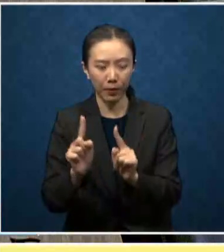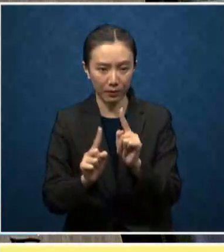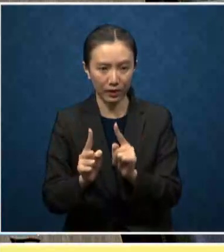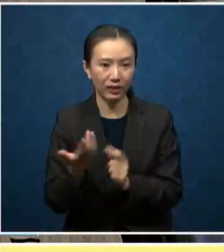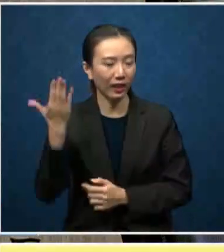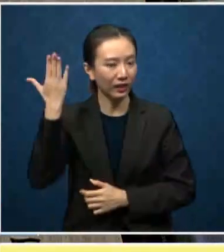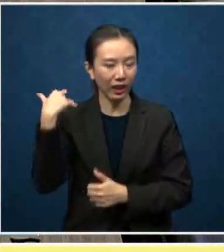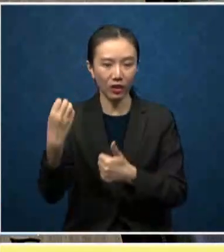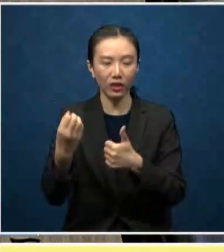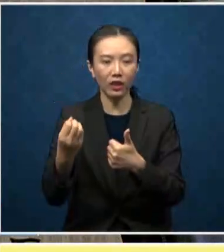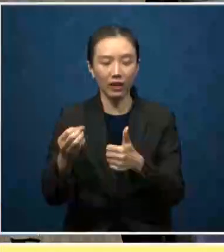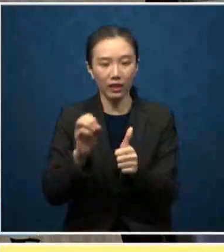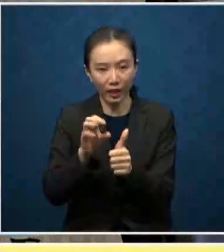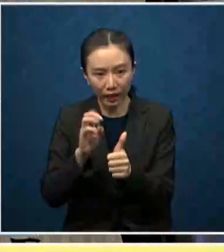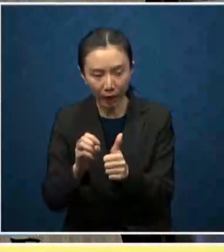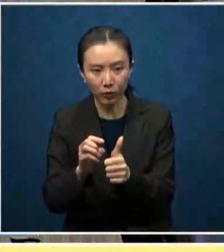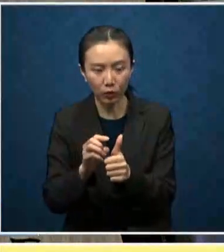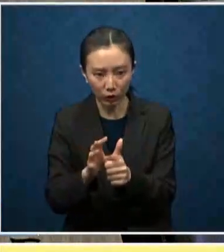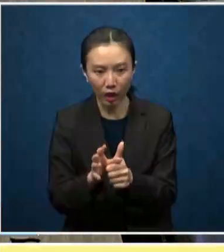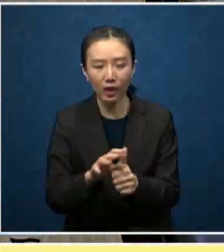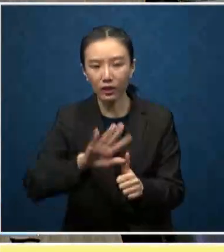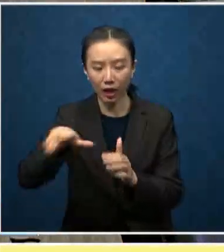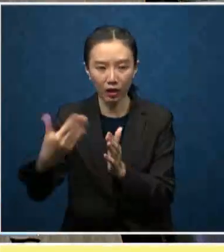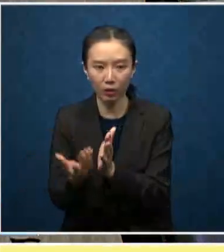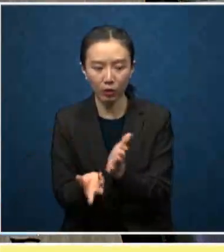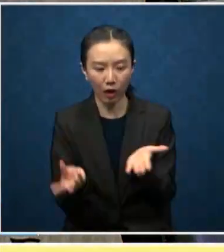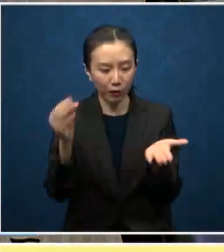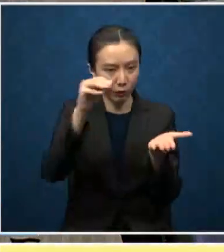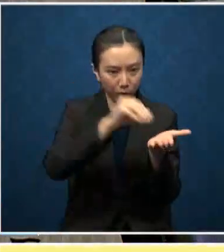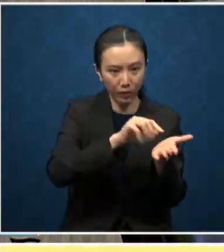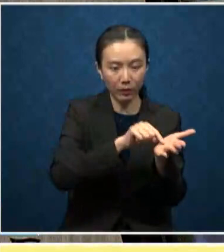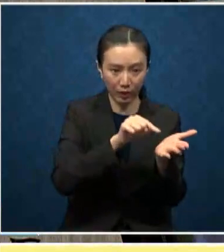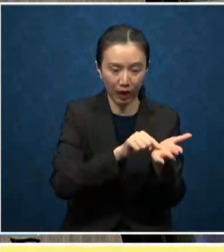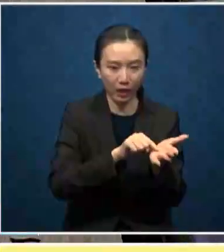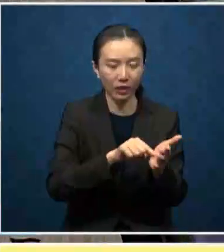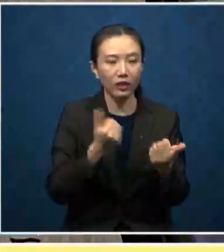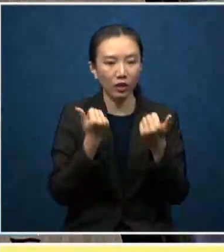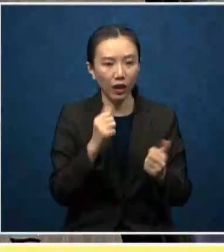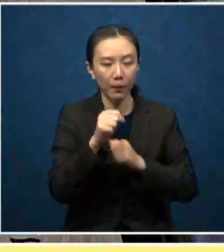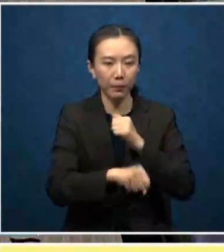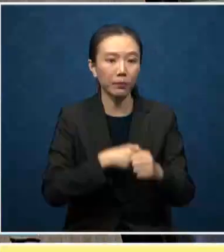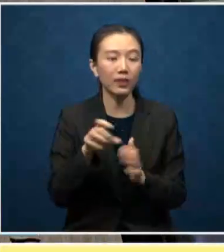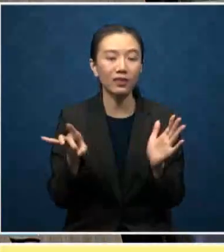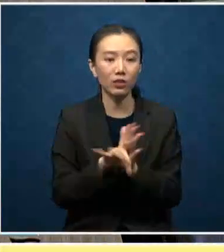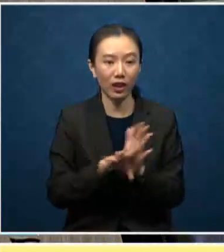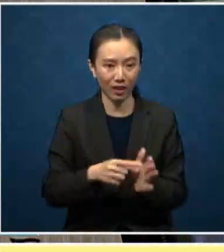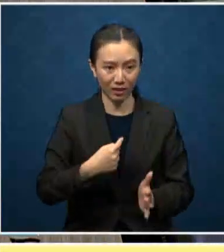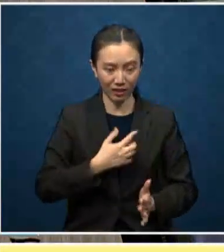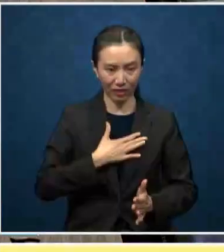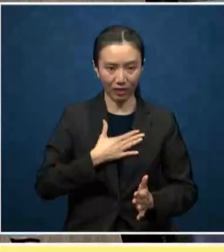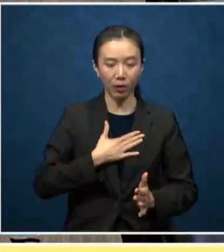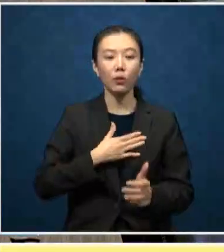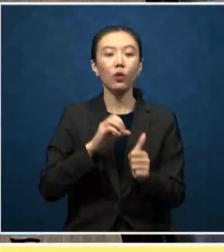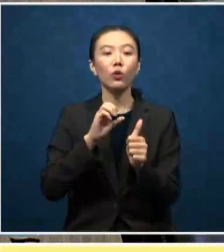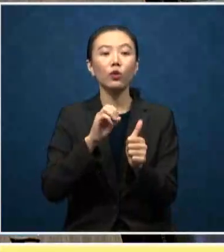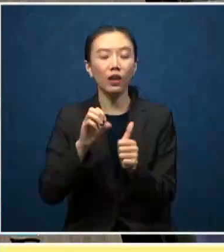เข้ามาในเอกสารเป็นหลัก 8ข้อที่ใช้ปีนี้เป็นปีสุดท้ายที่ผมจะมีส่วนในการให้ข้อเสนอแนะท่าน